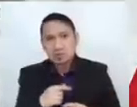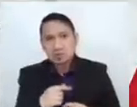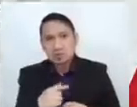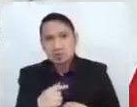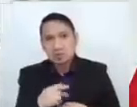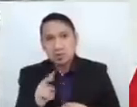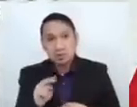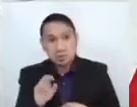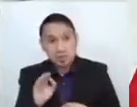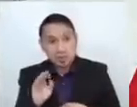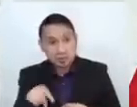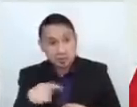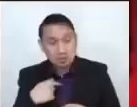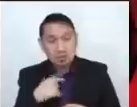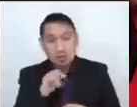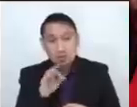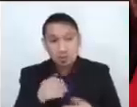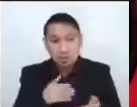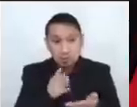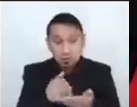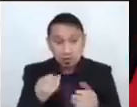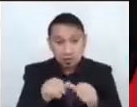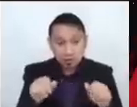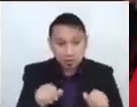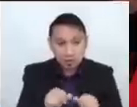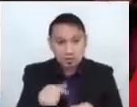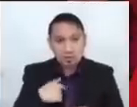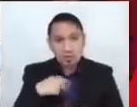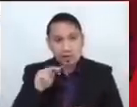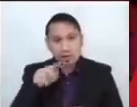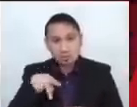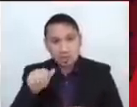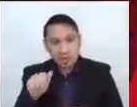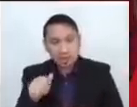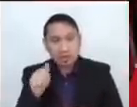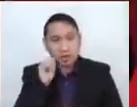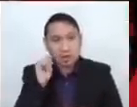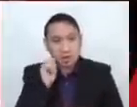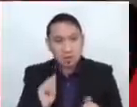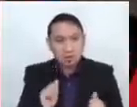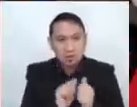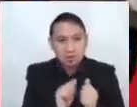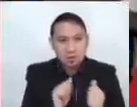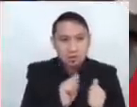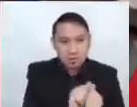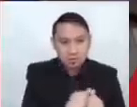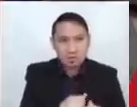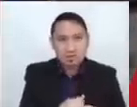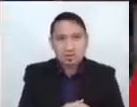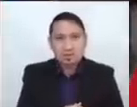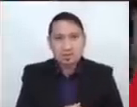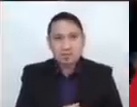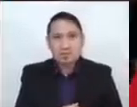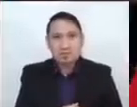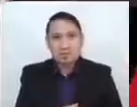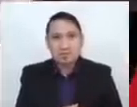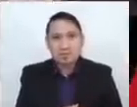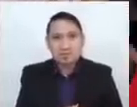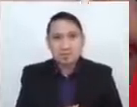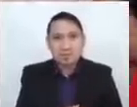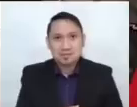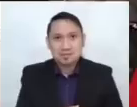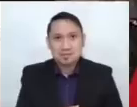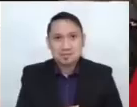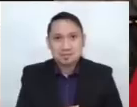areas na NPA inspected, ako sinasama. Mm-hmm. Ginagawa ko sa hanggang. Ganon experience ko eh.